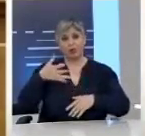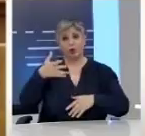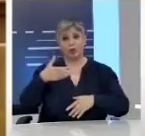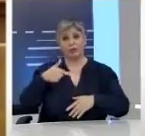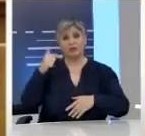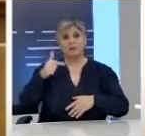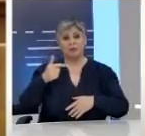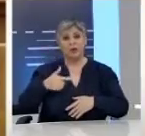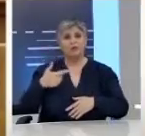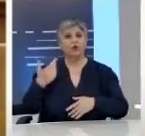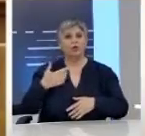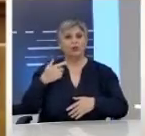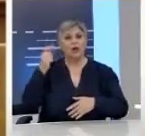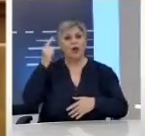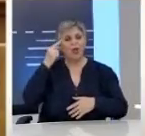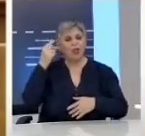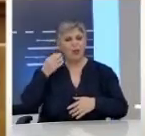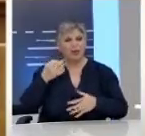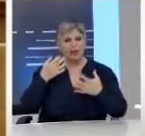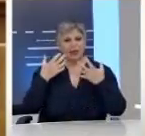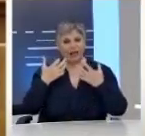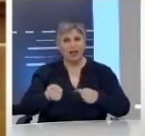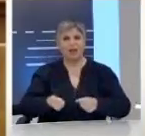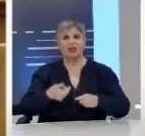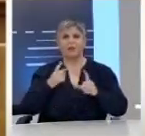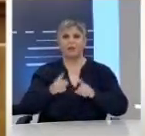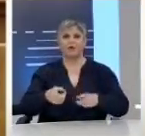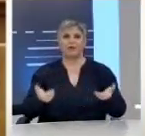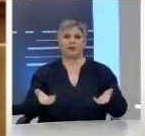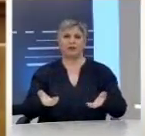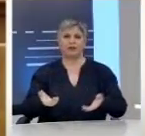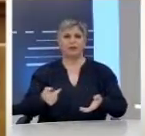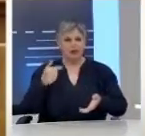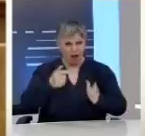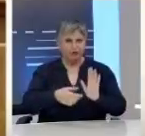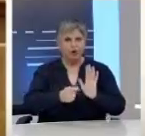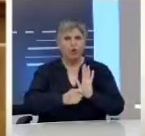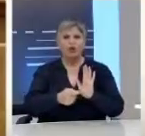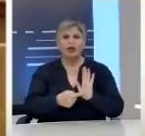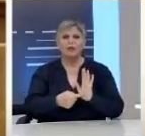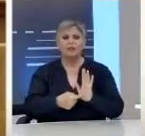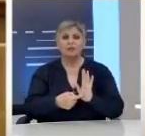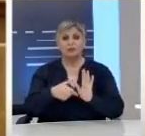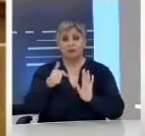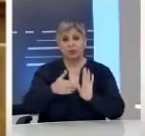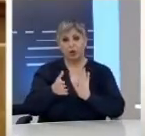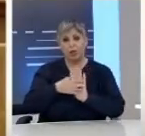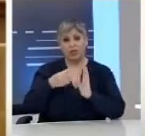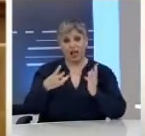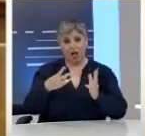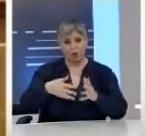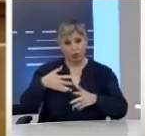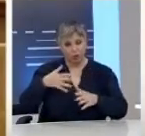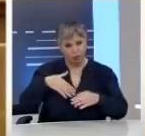αυτό λέει το νομοσχέδιο, ότι ο ενήλικας έχει τη βούλησή του, την εκφράζει και υπό τις προϋποθέσεις που διαλαμβάνονται στο